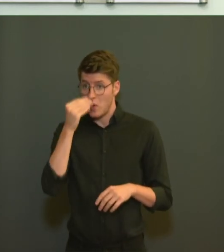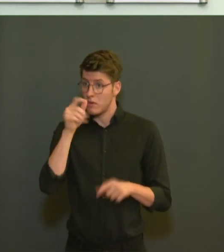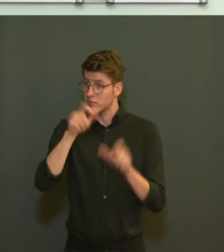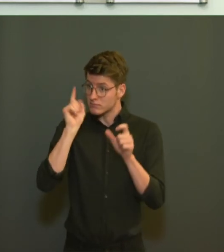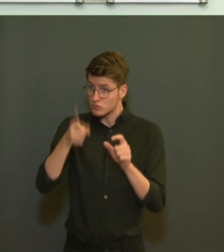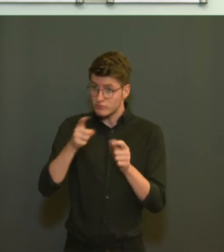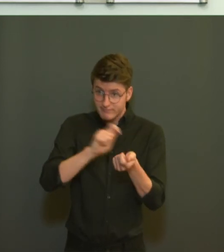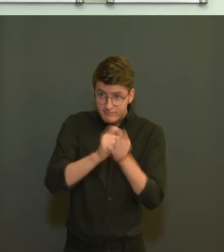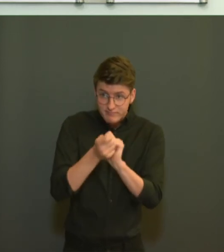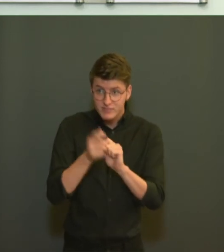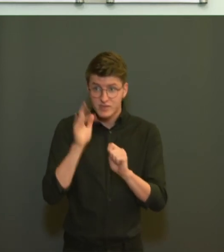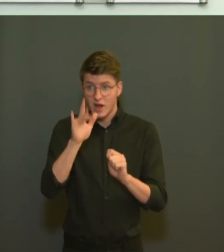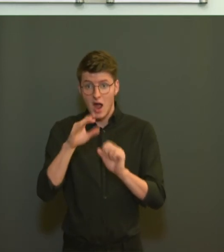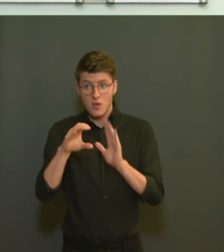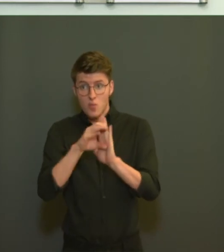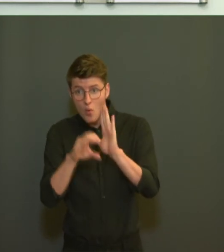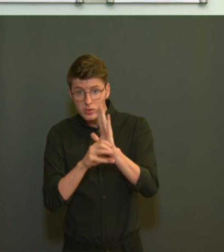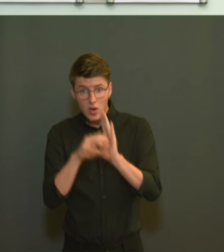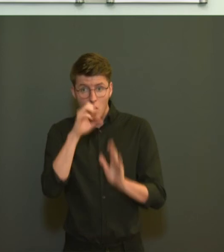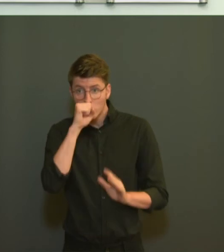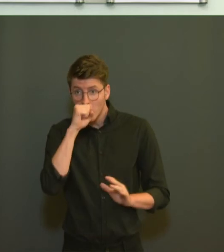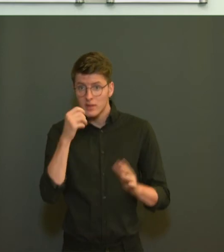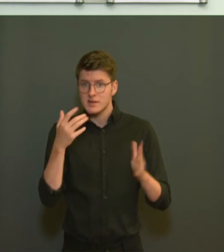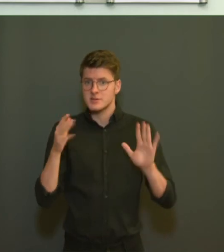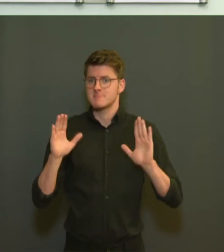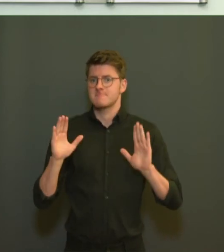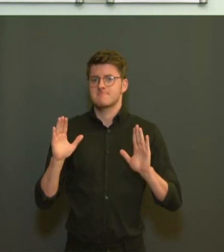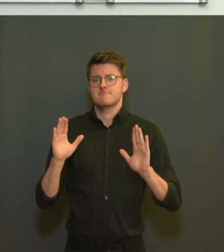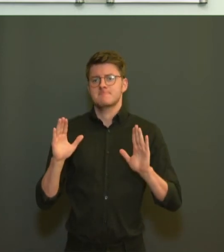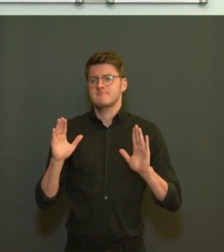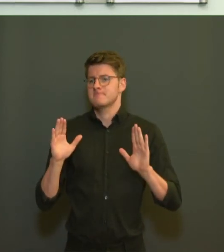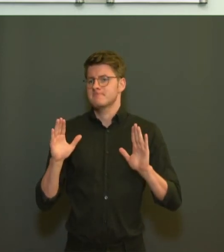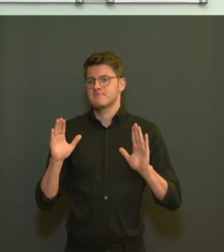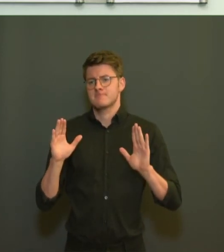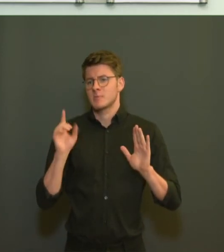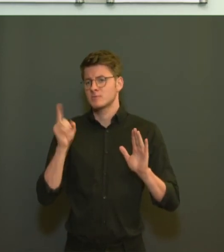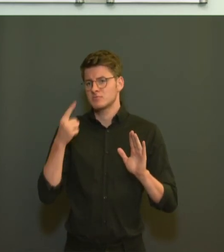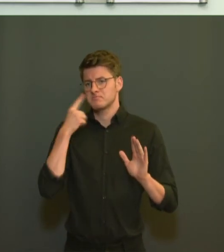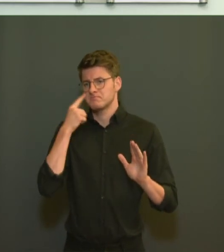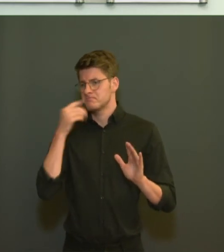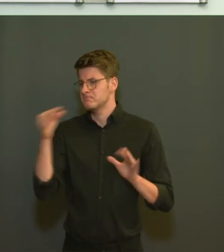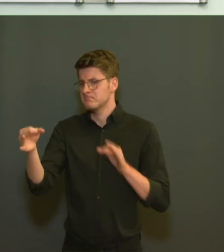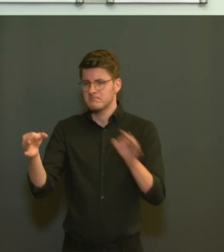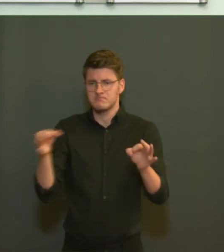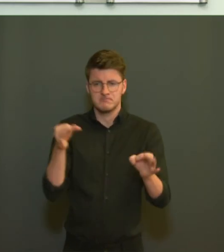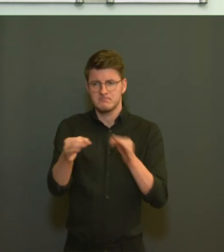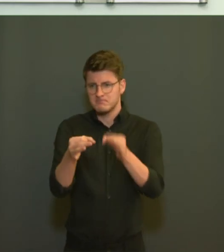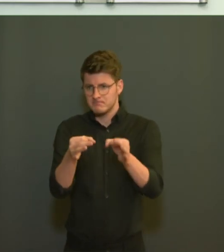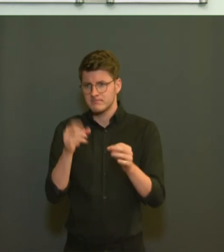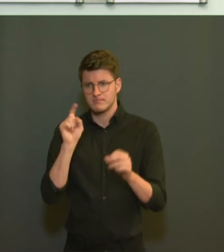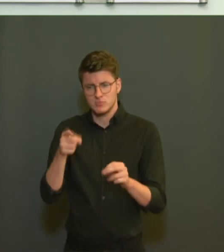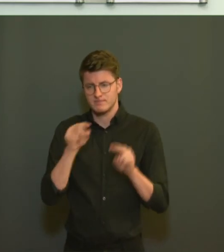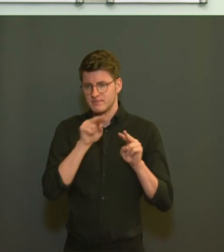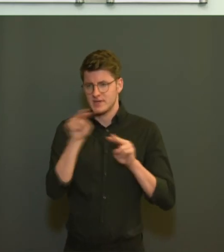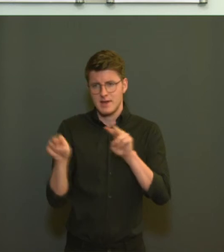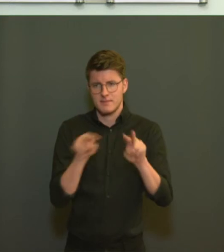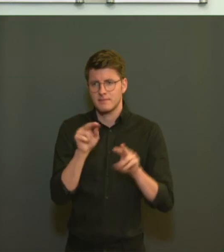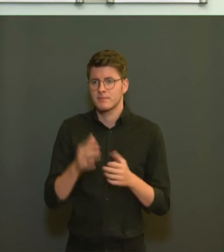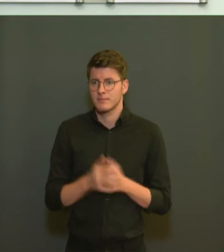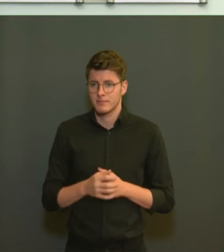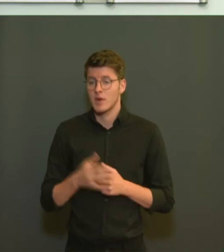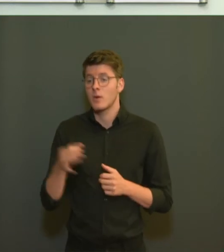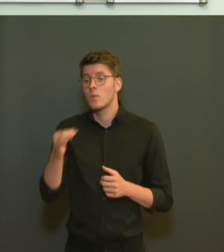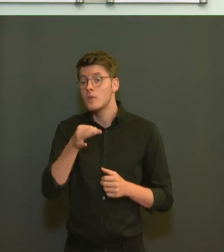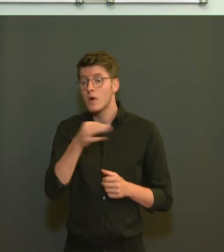code oranje zullen omschakelen. Dit moet telkens lokaal bekeken worden door de lokale besturen in samenspraak ook